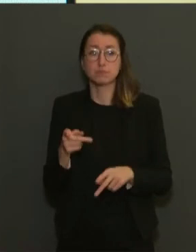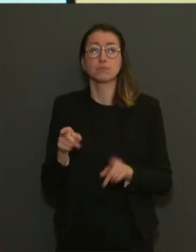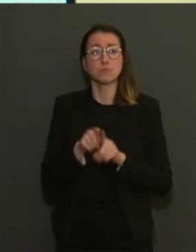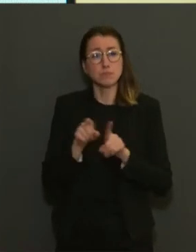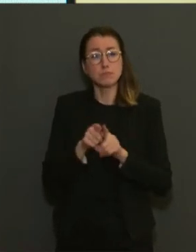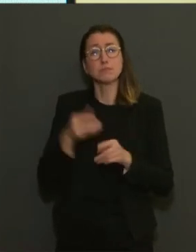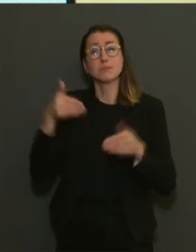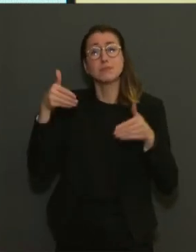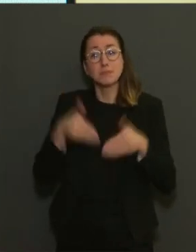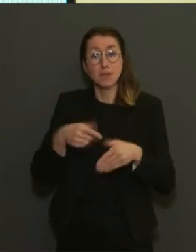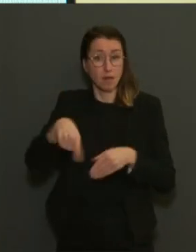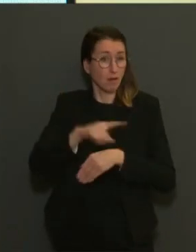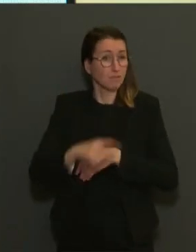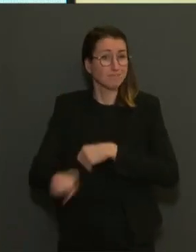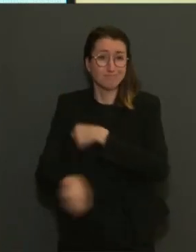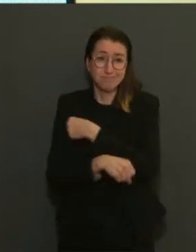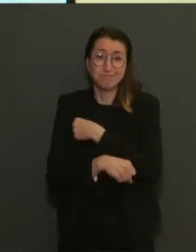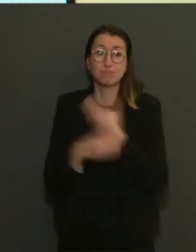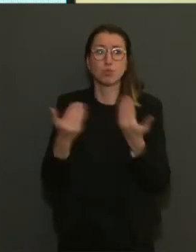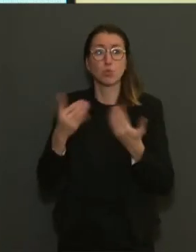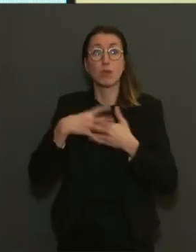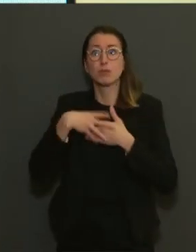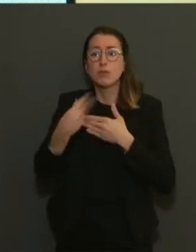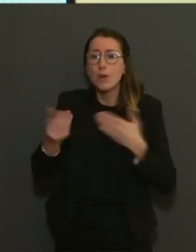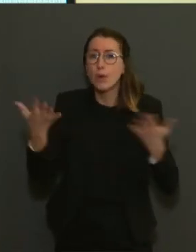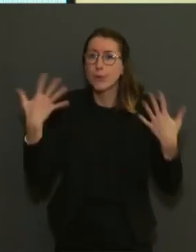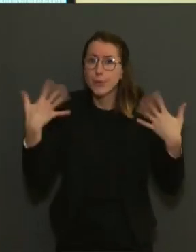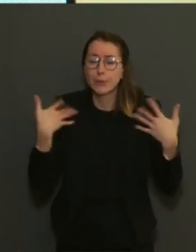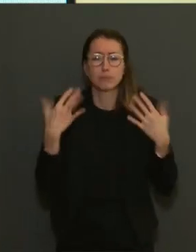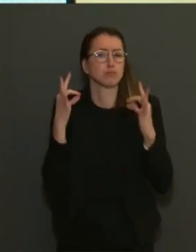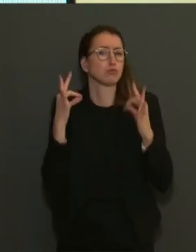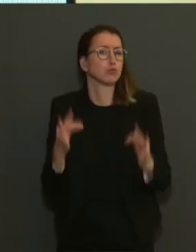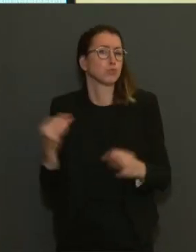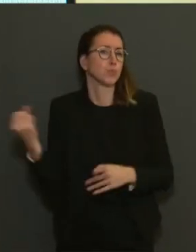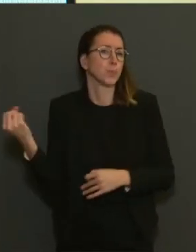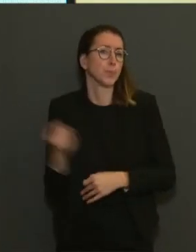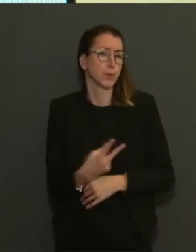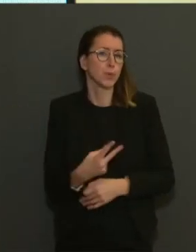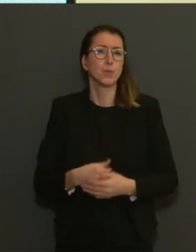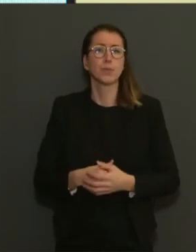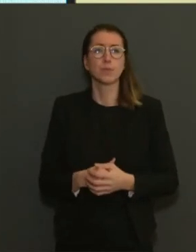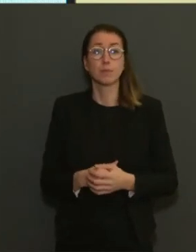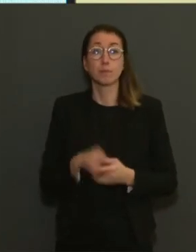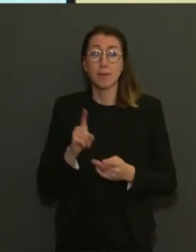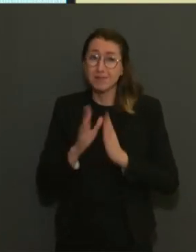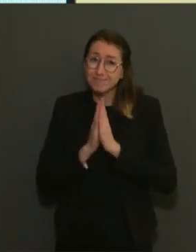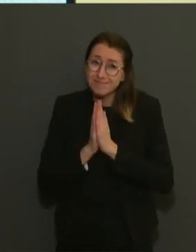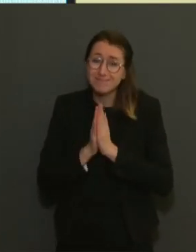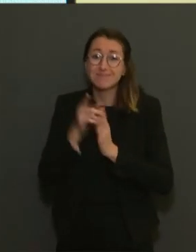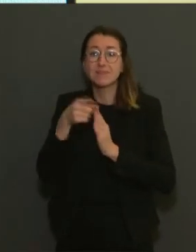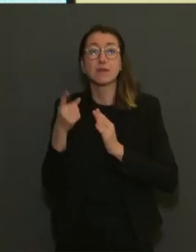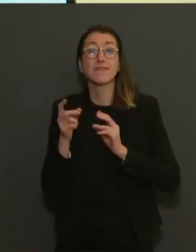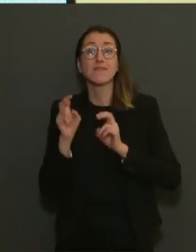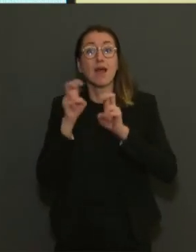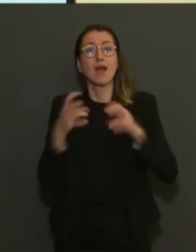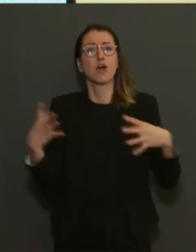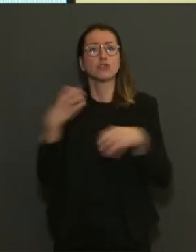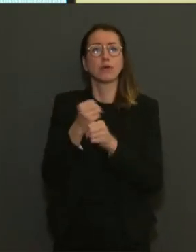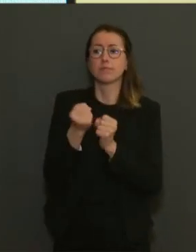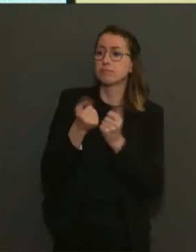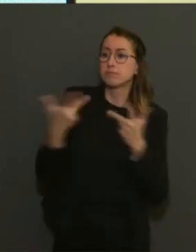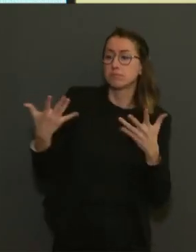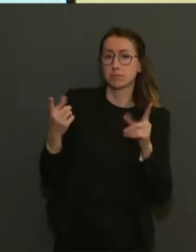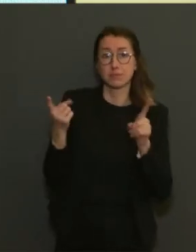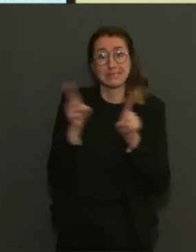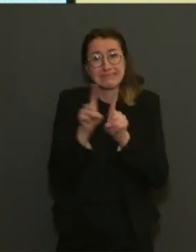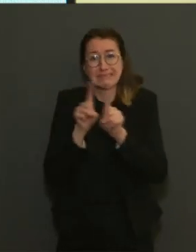bien sûr, on est en plein air, mais on peut être proche l'un de l'autre près des tombes. Alors ne soyons pas trop proches, justement, gardons nos distances. Ayons bien